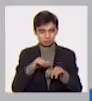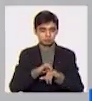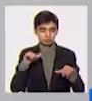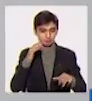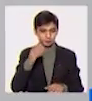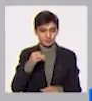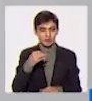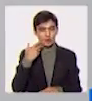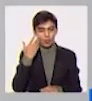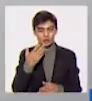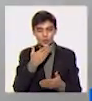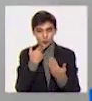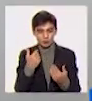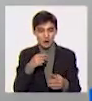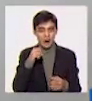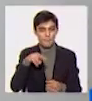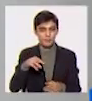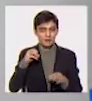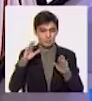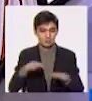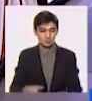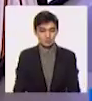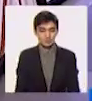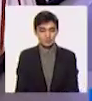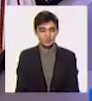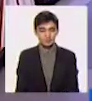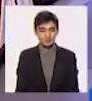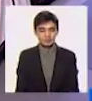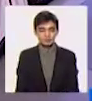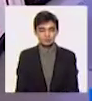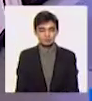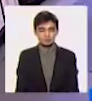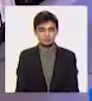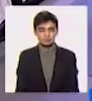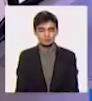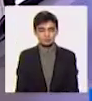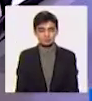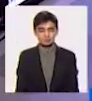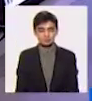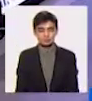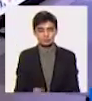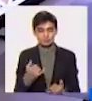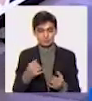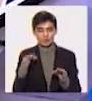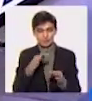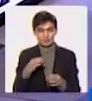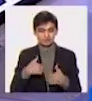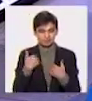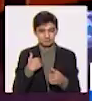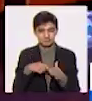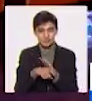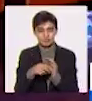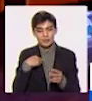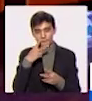особенно когда их нет в аптеках. Ну вот теперь давайте попробуем разобраться из того,